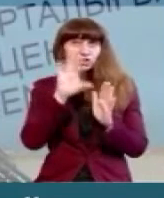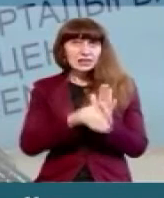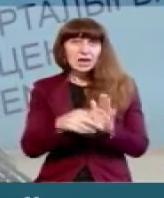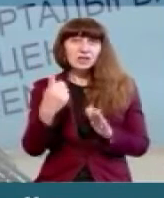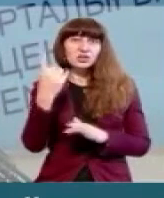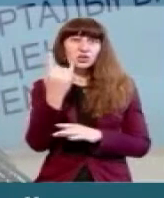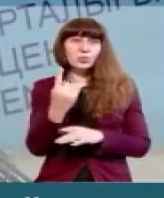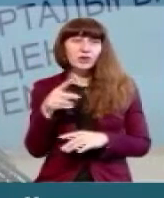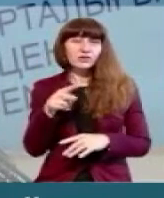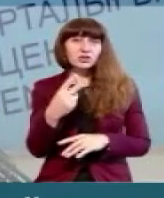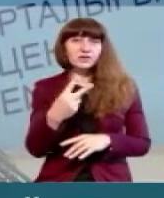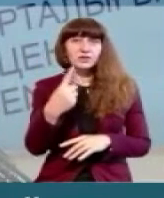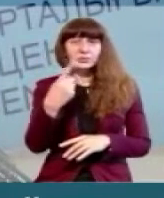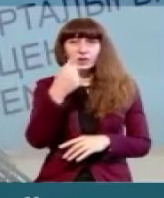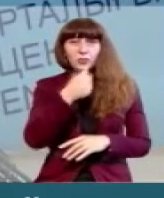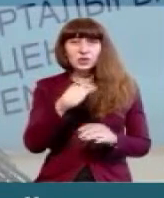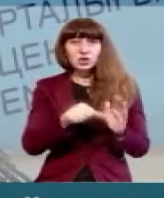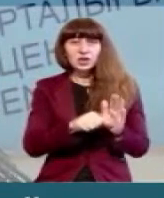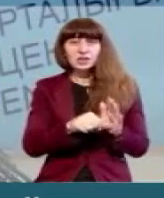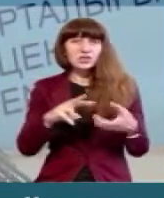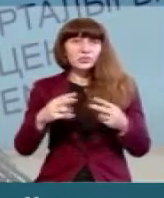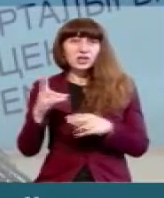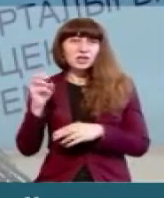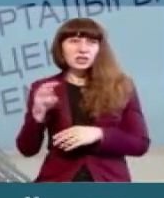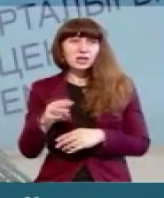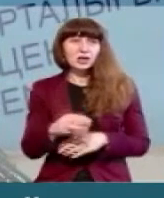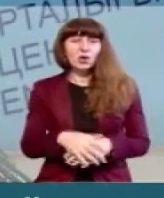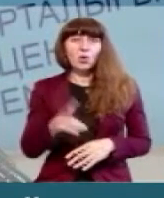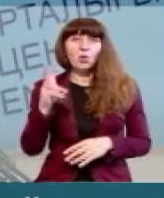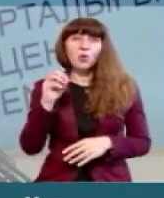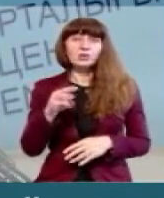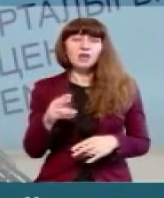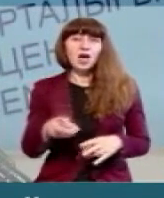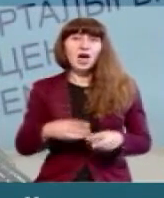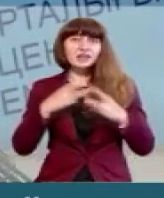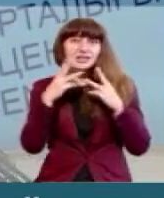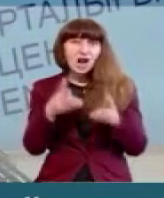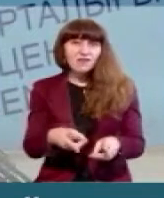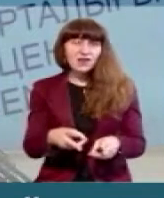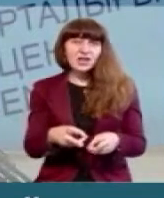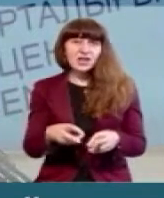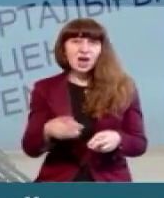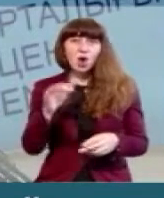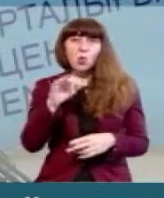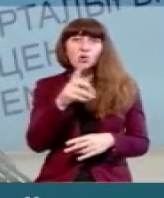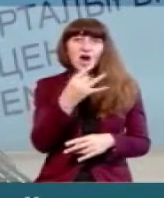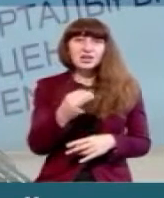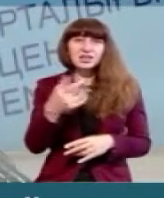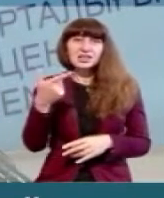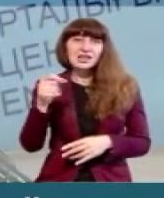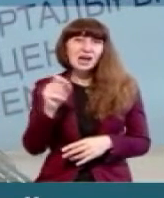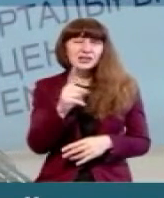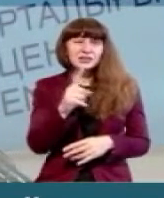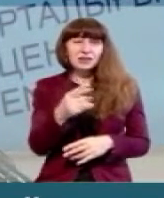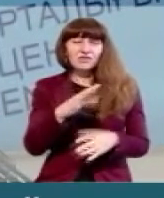В 2021 году 6, изменений нет. От отравления угарным газом без возникновения пожара в результате